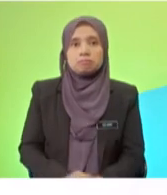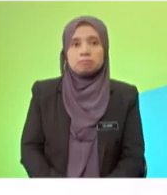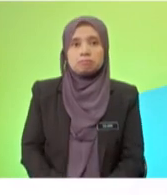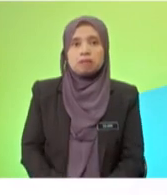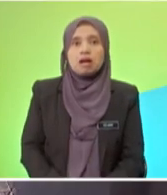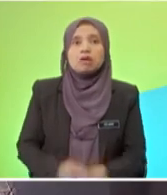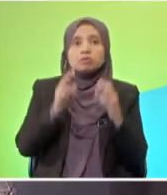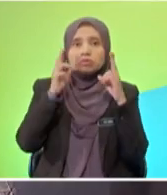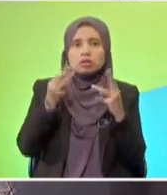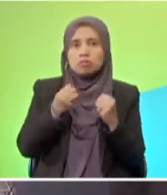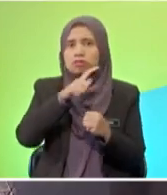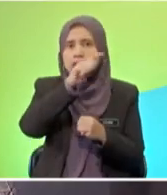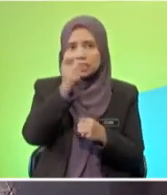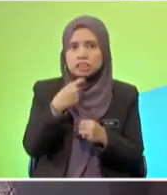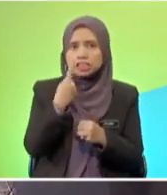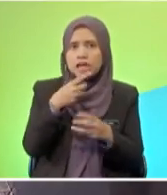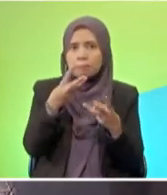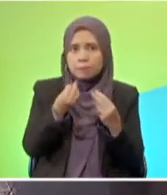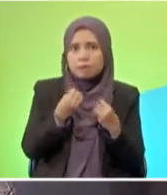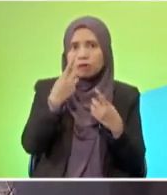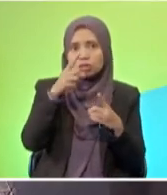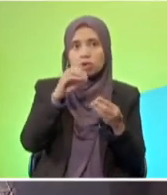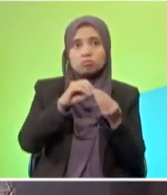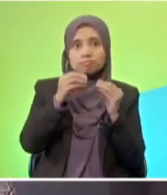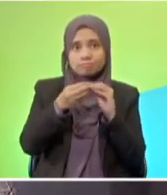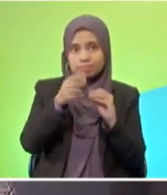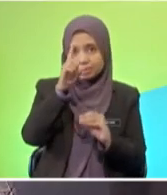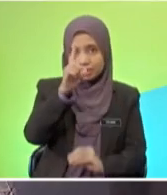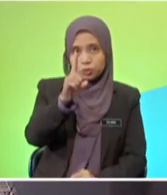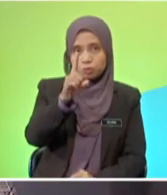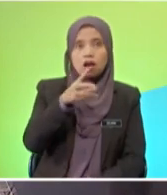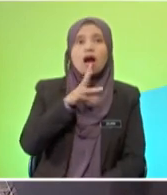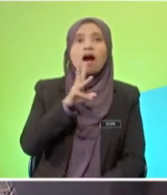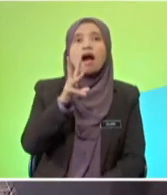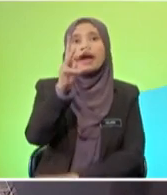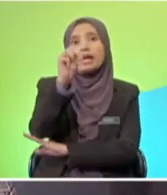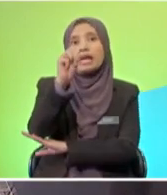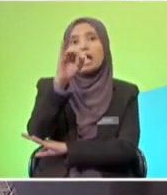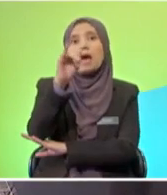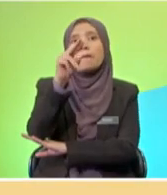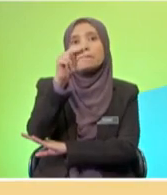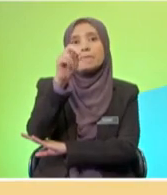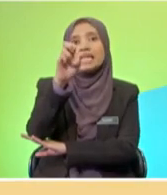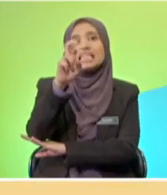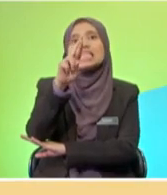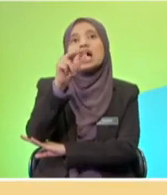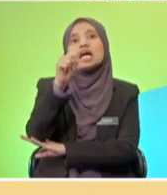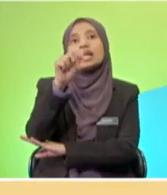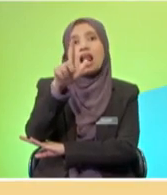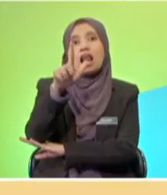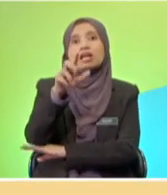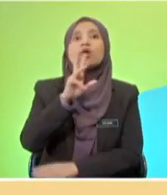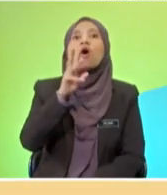usaha saya siapa ya nak jawab soal dan nomor satu nih air mineral boleh ke tengah boleh angkat tangan